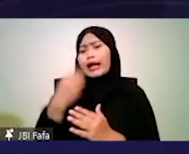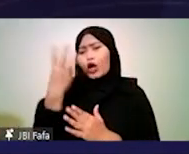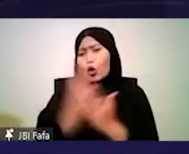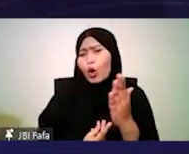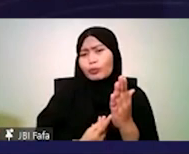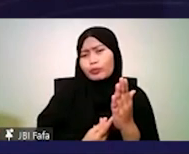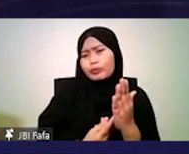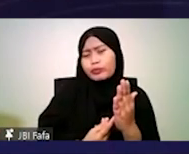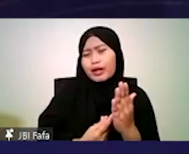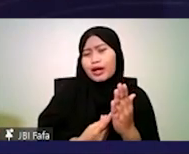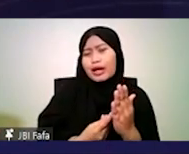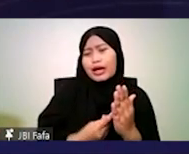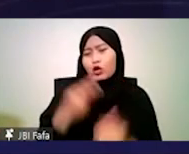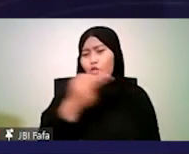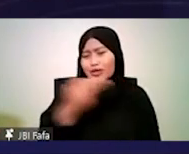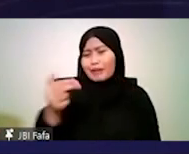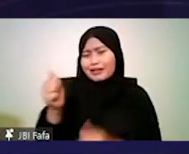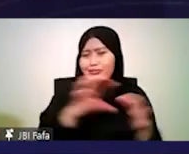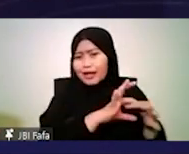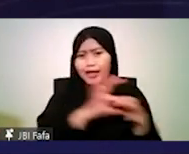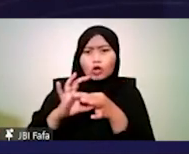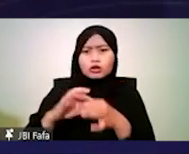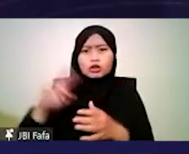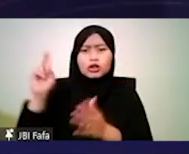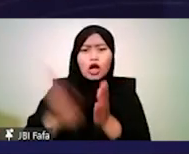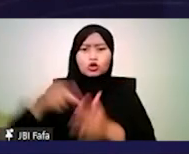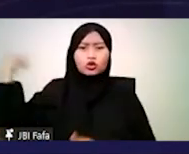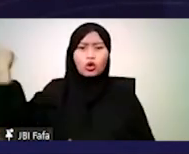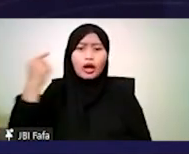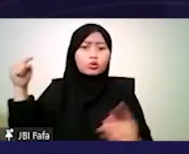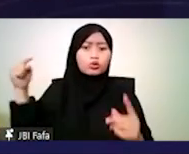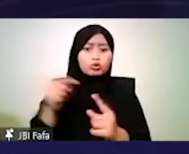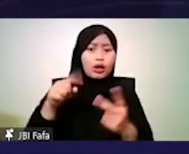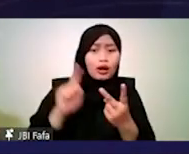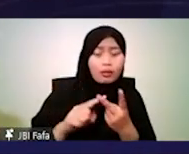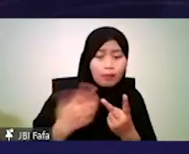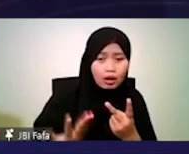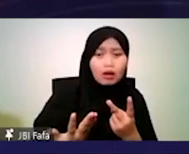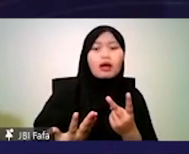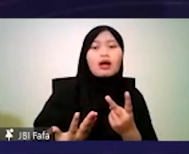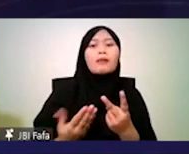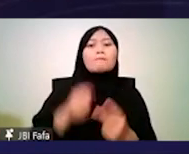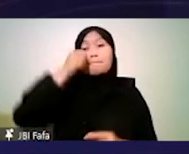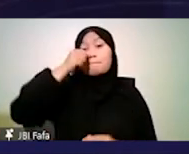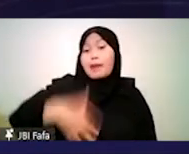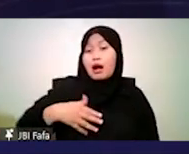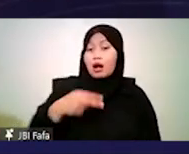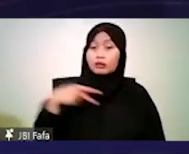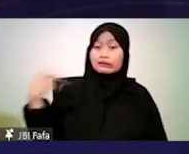itu terintegrasi secara nasional tujuannya apalagi supaya perbankan kita